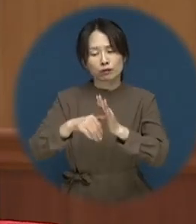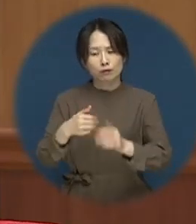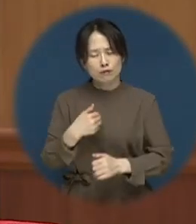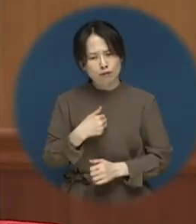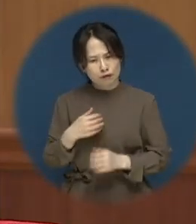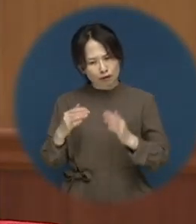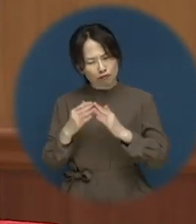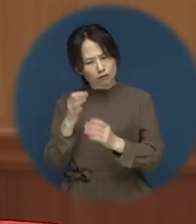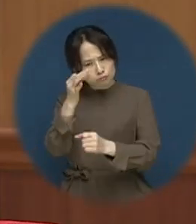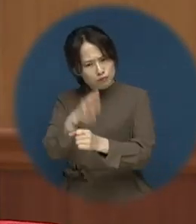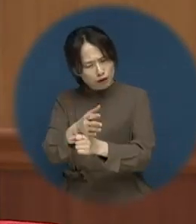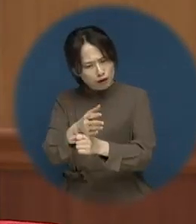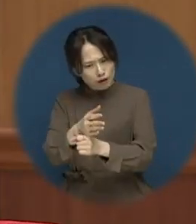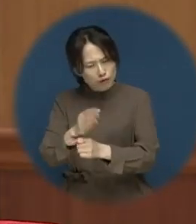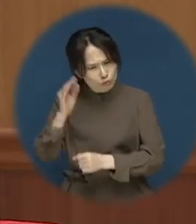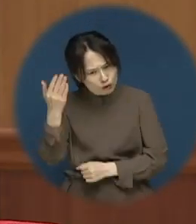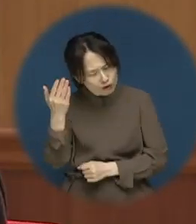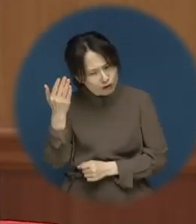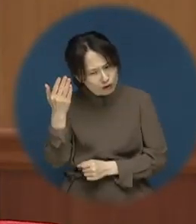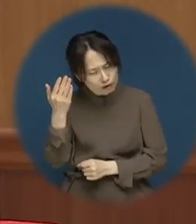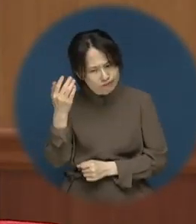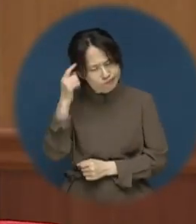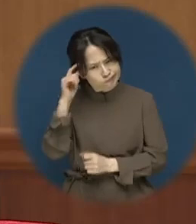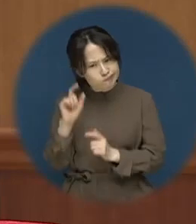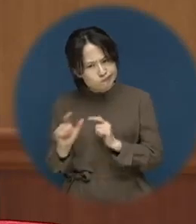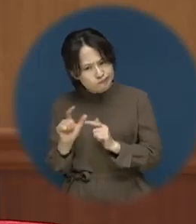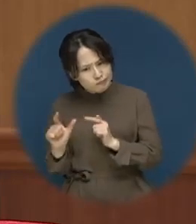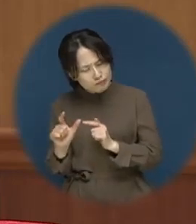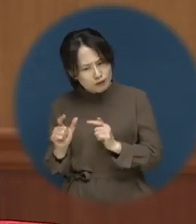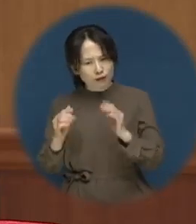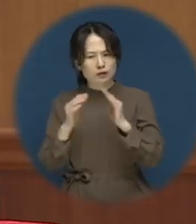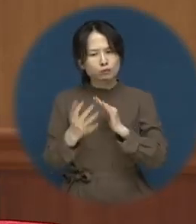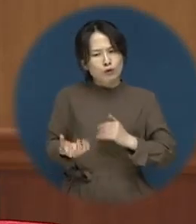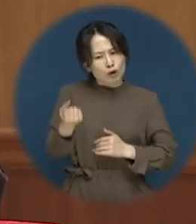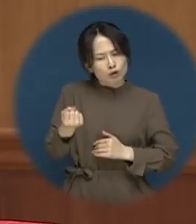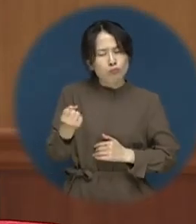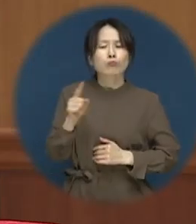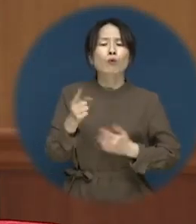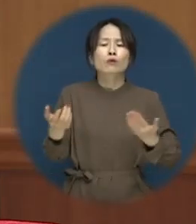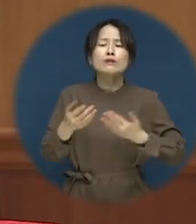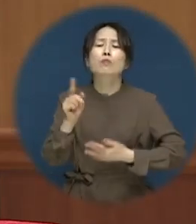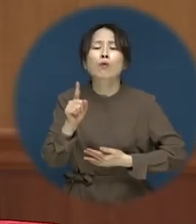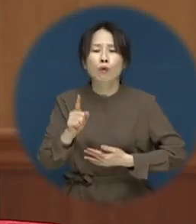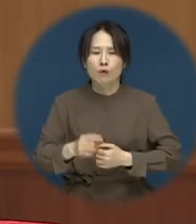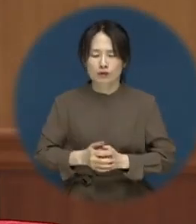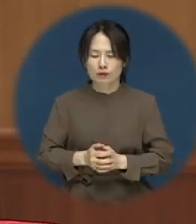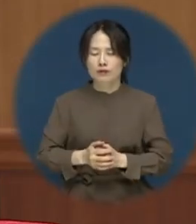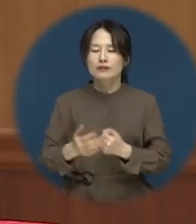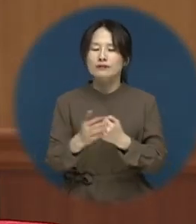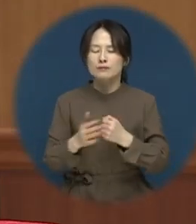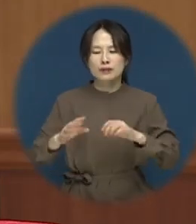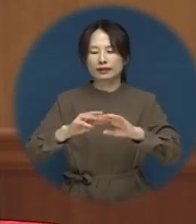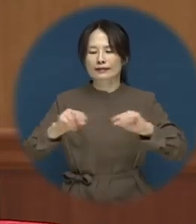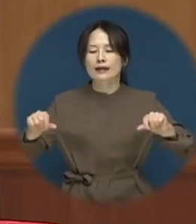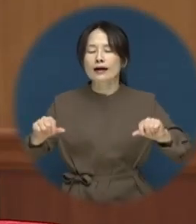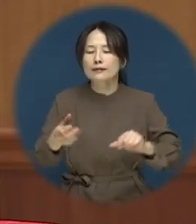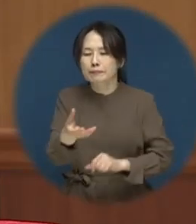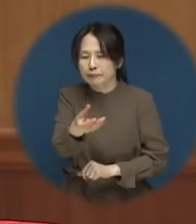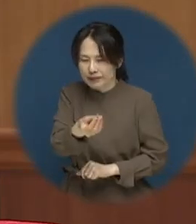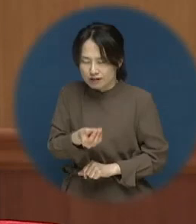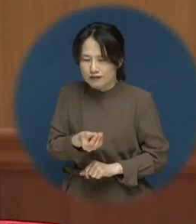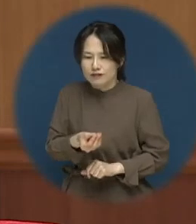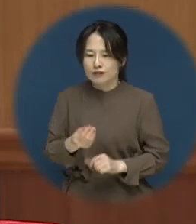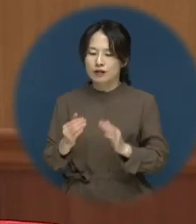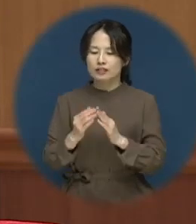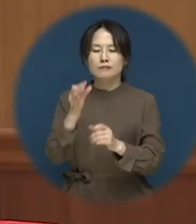일이 없잖아요. 집만 갖고 있으면 뭐예요? 못하죠. 아니다. 나는 땅을 얻어서 농사를 져야 되겠다. 그래서 예. 농사를 졌죠. 근데